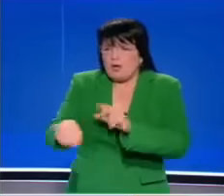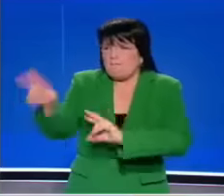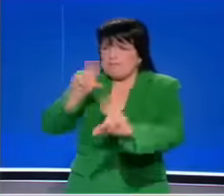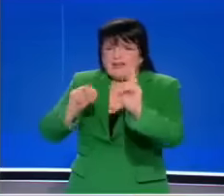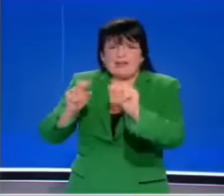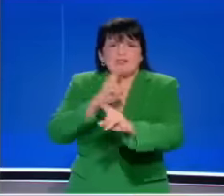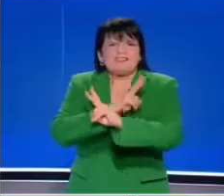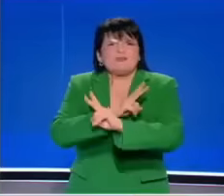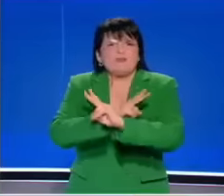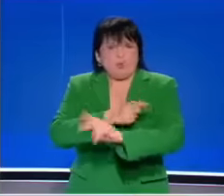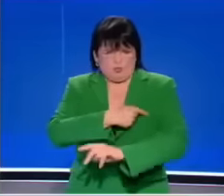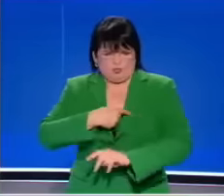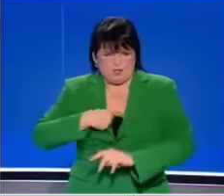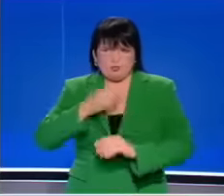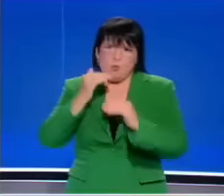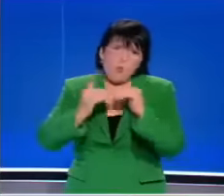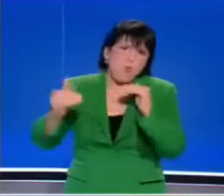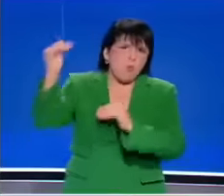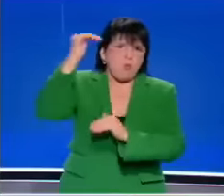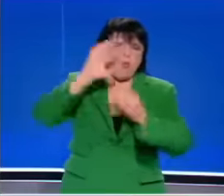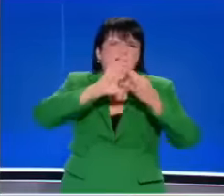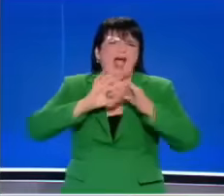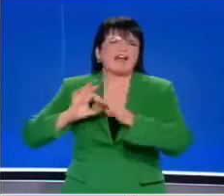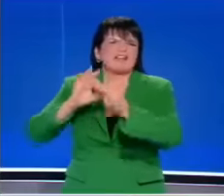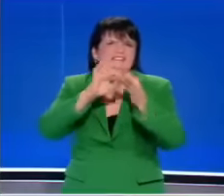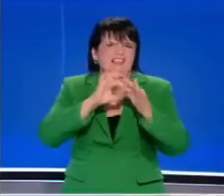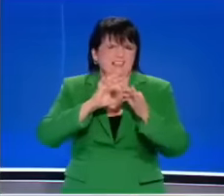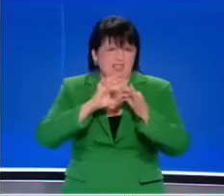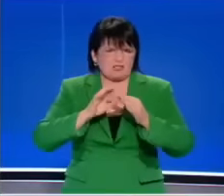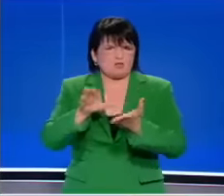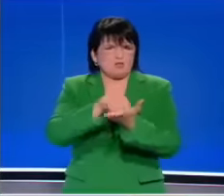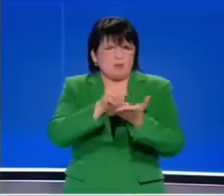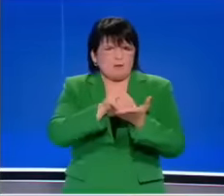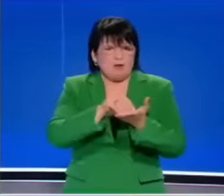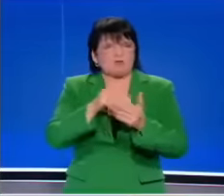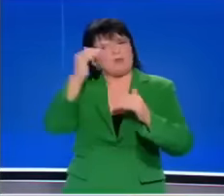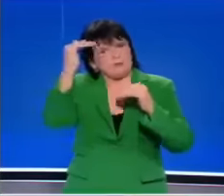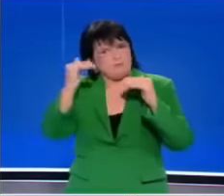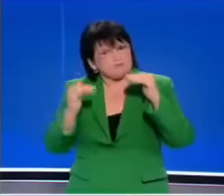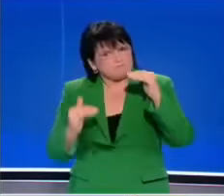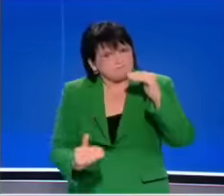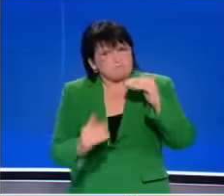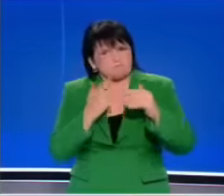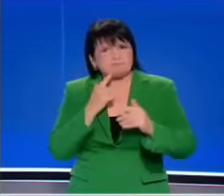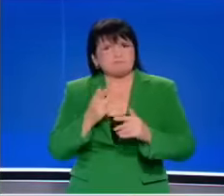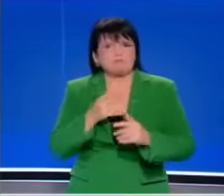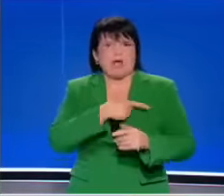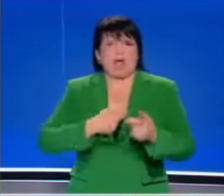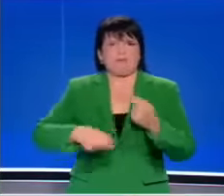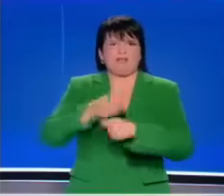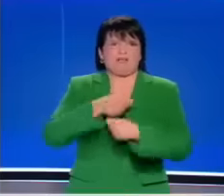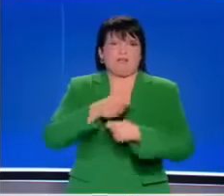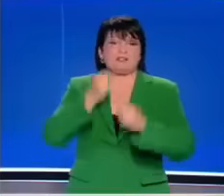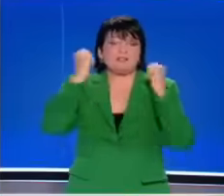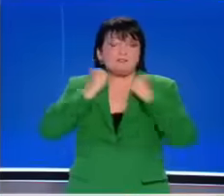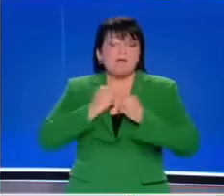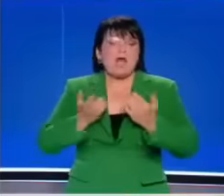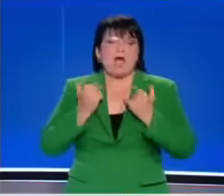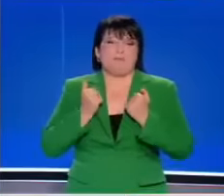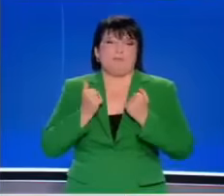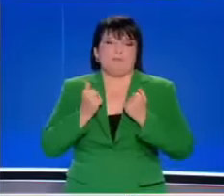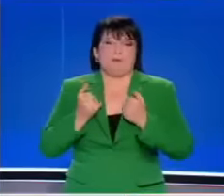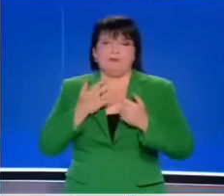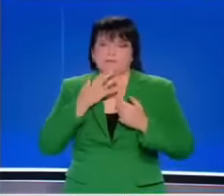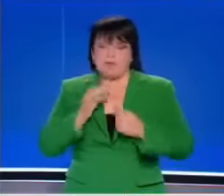μιλήσει μεμε διευθύνοντες συμβούλους μεγάλων αλυσιδων μάρκετ και μου λένε ότι εννοείται θα τα κατεβάσουν δεν είναι χαζοί ι επιχειρηματίες επιχειρηματίες δεν